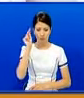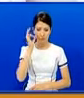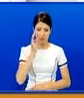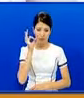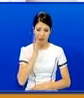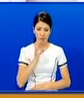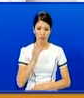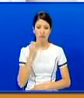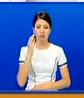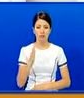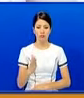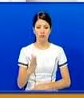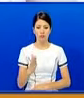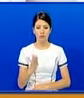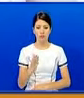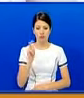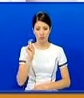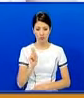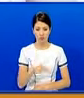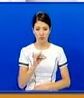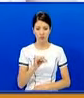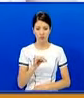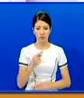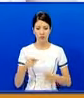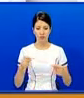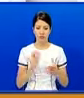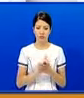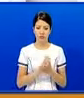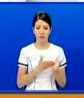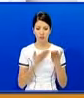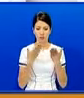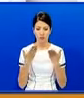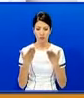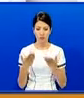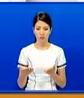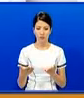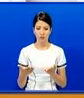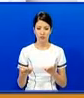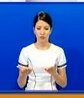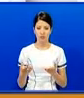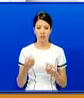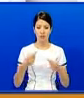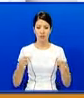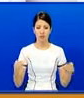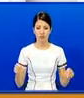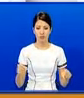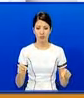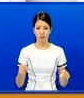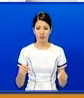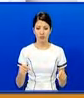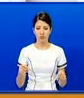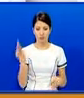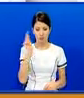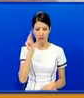да келемін. Және басқа да өзім достарымды алып келіп, бұдан да күшті дүниелерді